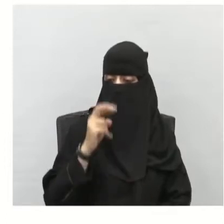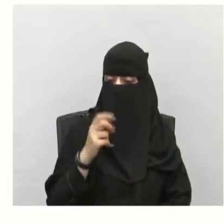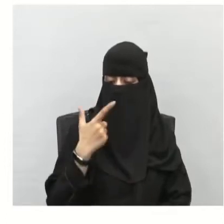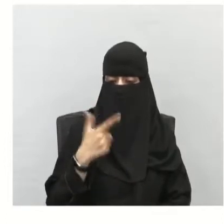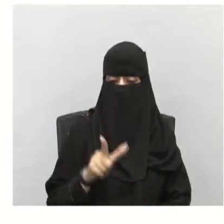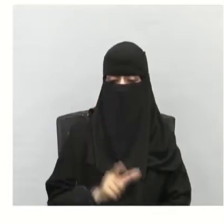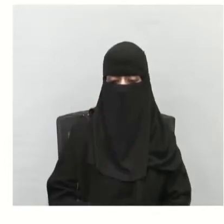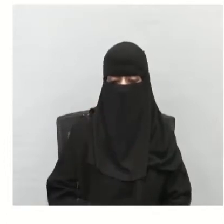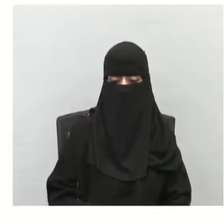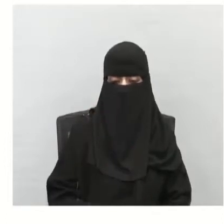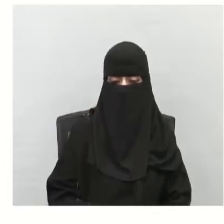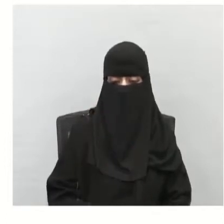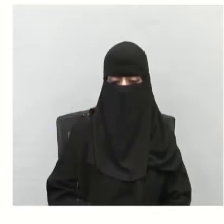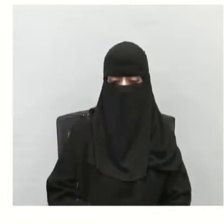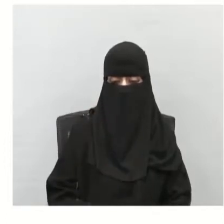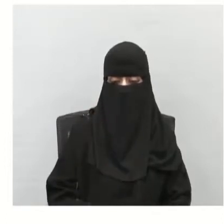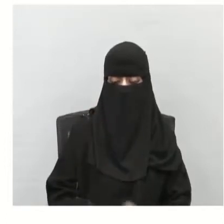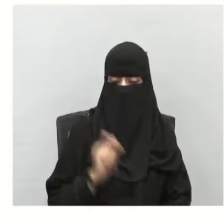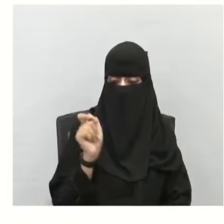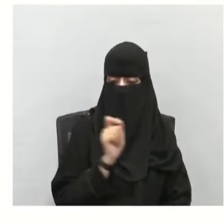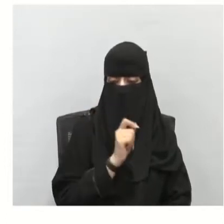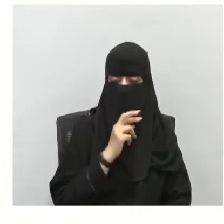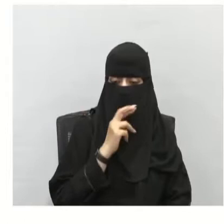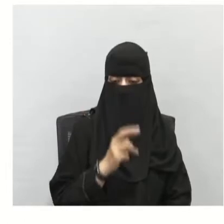صحيحة، ممتاز. ندون الإجابة.